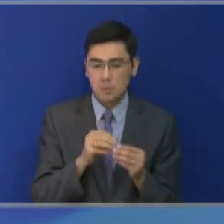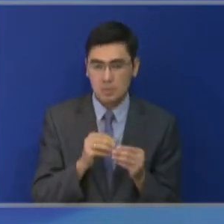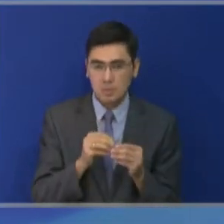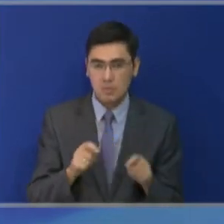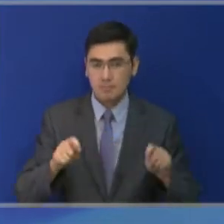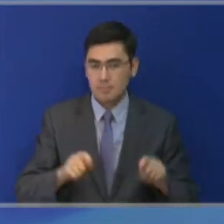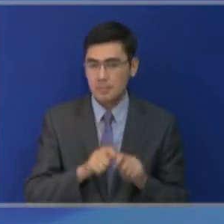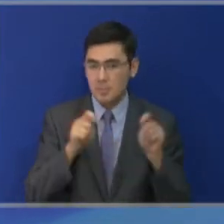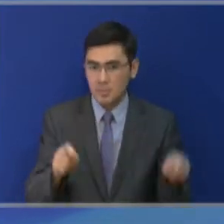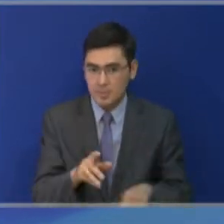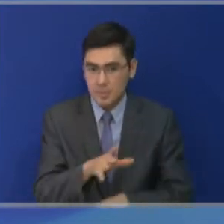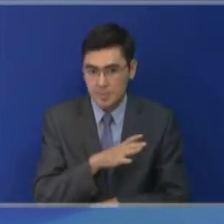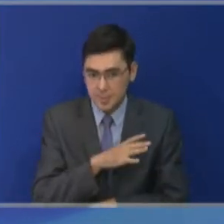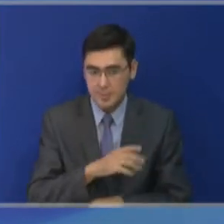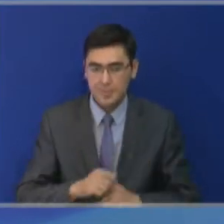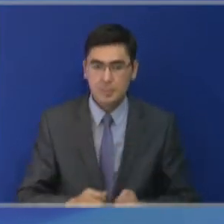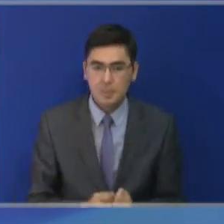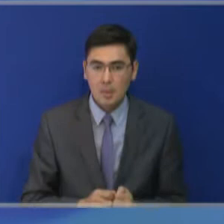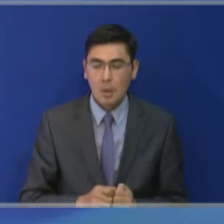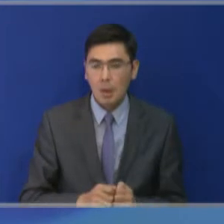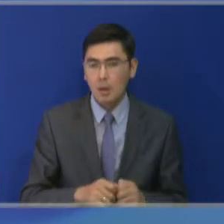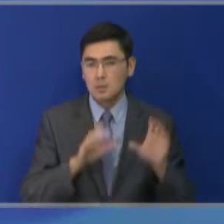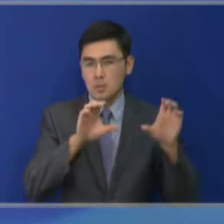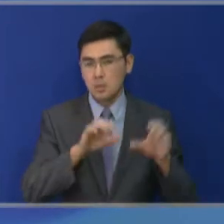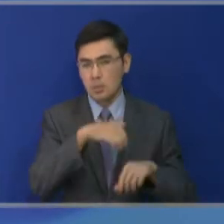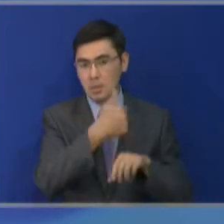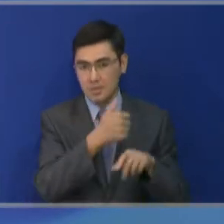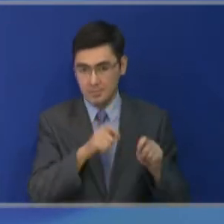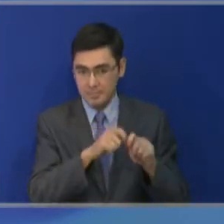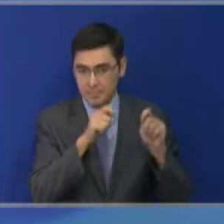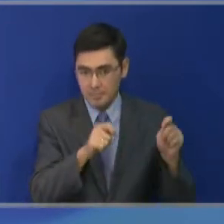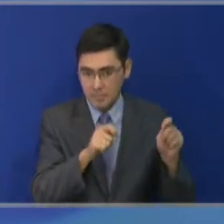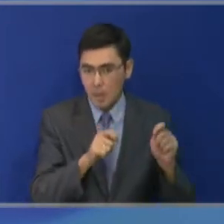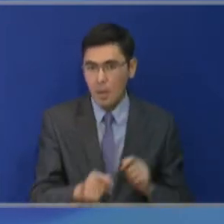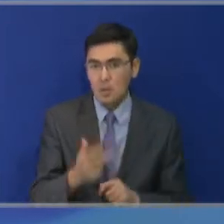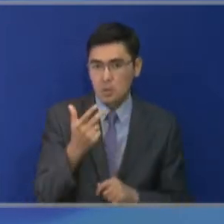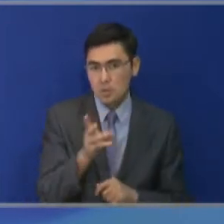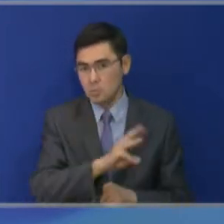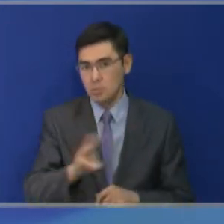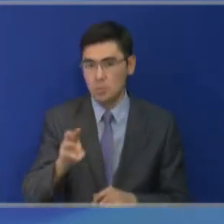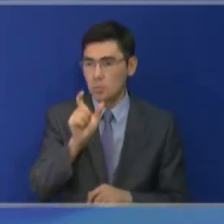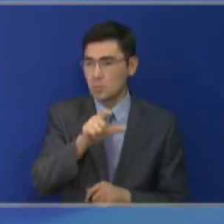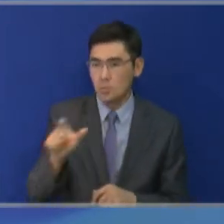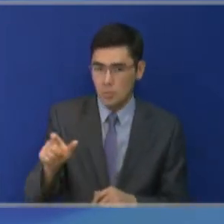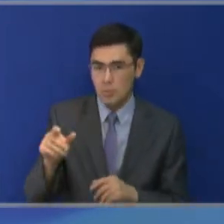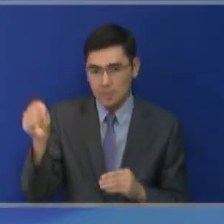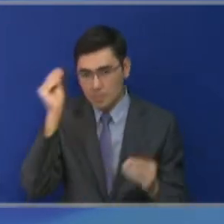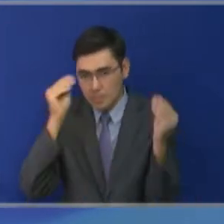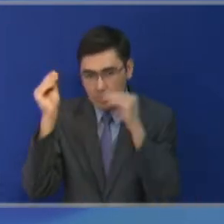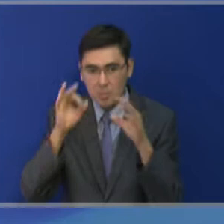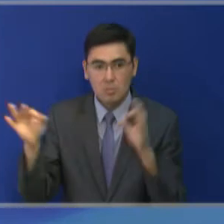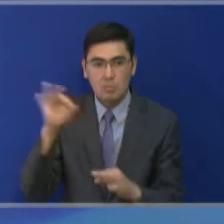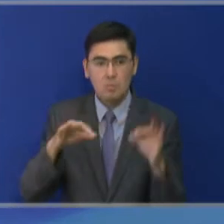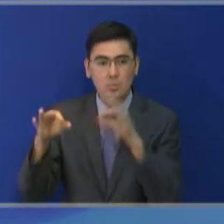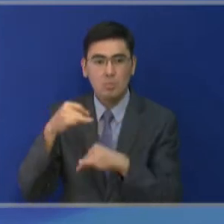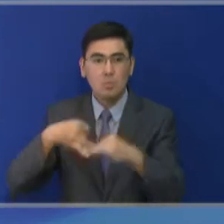өтті. Естеріңізге сала кетейік, негізгі заңның қабылдануы барысындағы қоғамдық талқылауға 3 миллионға жуық азамат қатысқан. Осы талқылаулардың